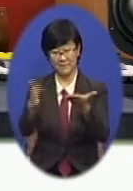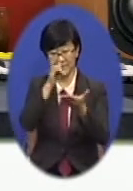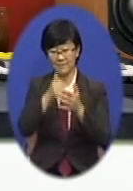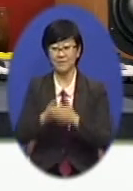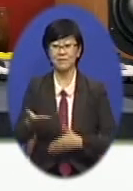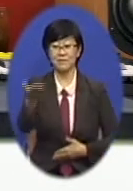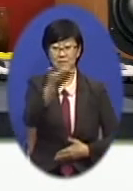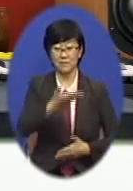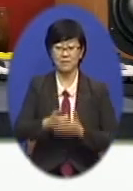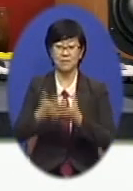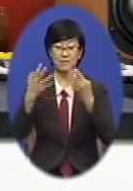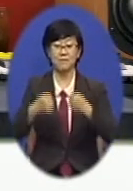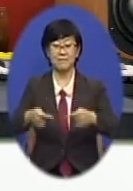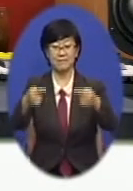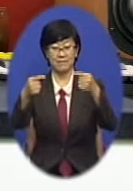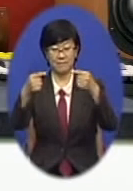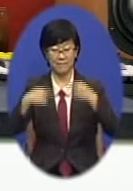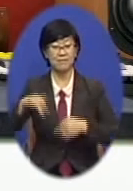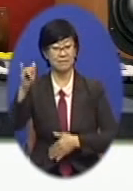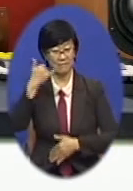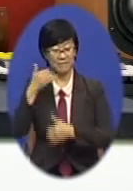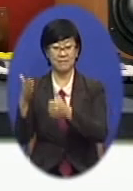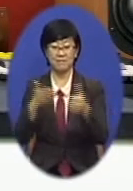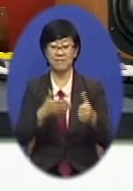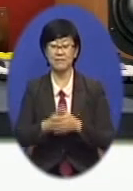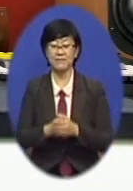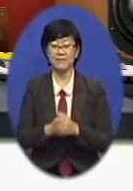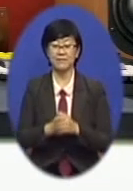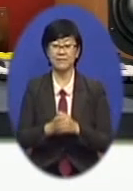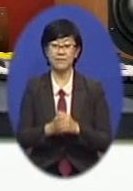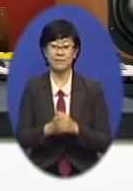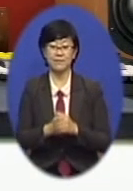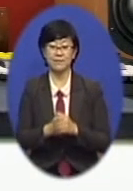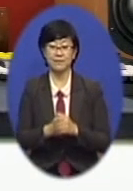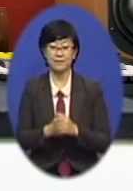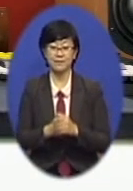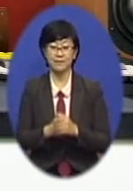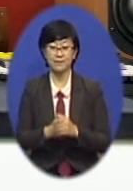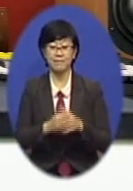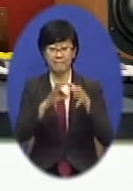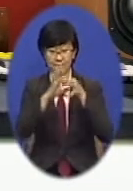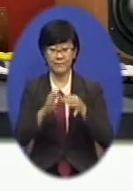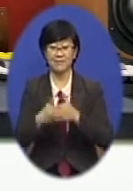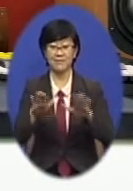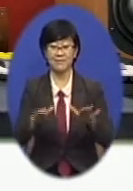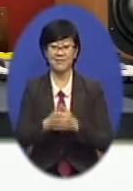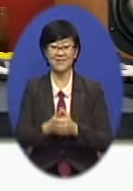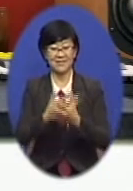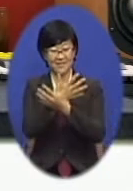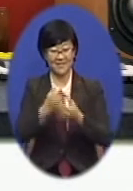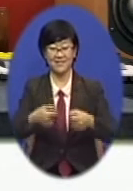있습니다. 여러분들의 많은 전화 부탁드리겠습니다. 네, 자, 계속해서 이번에는 예,